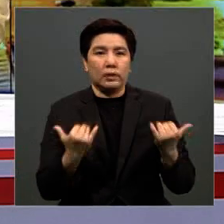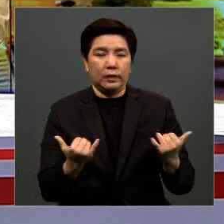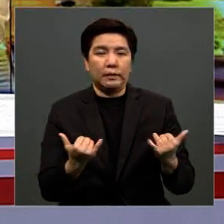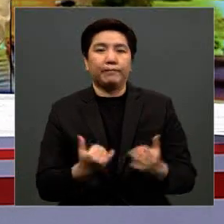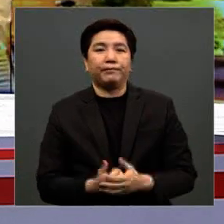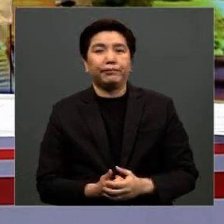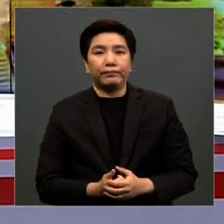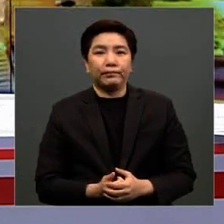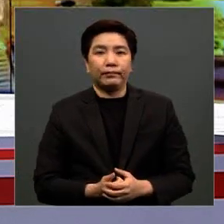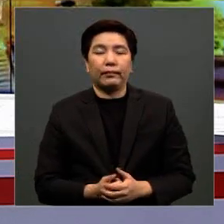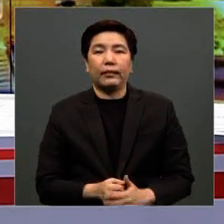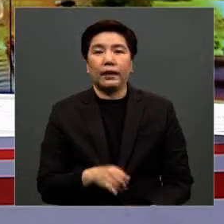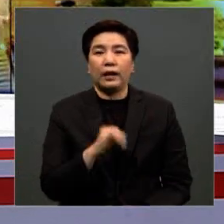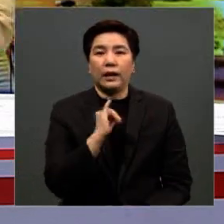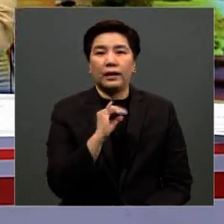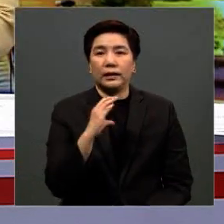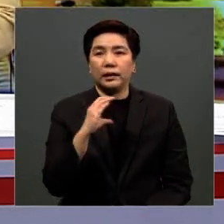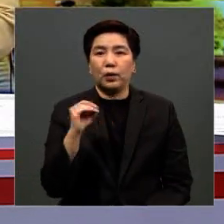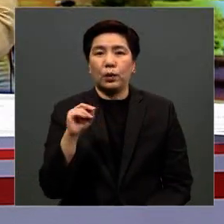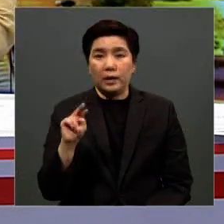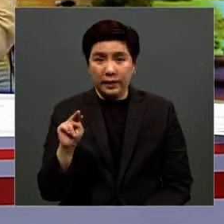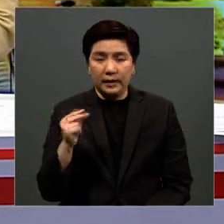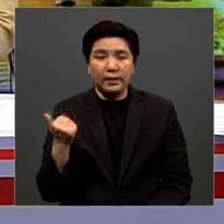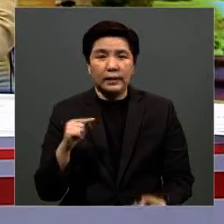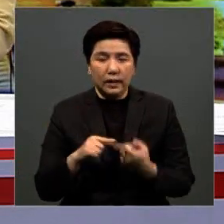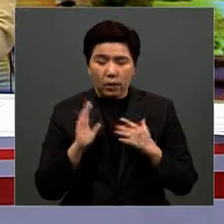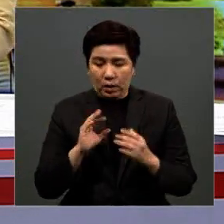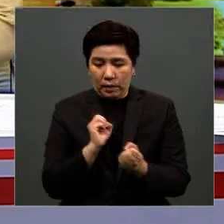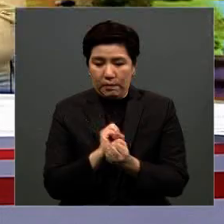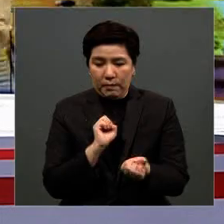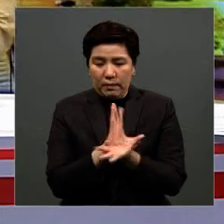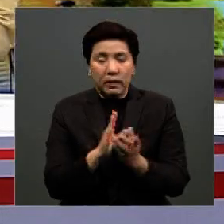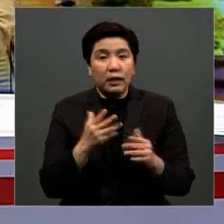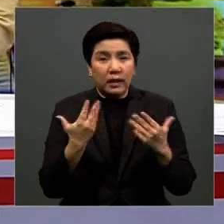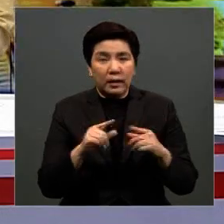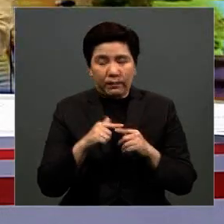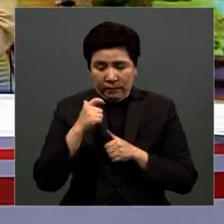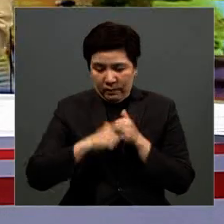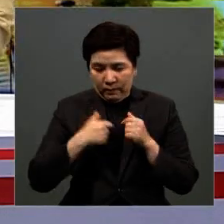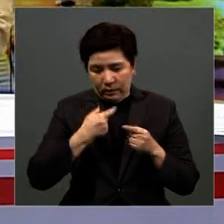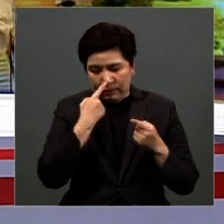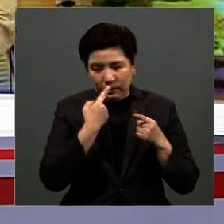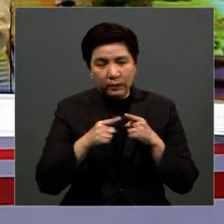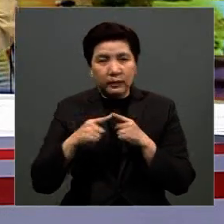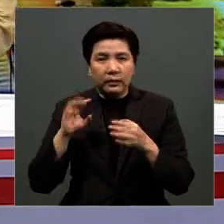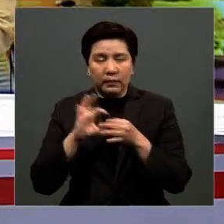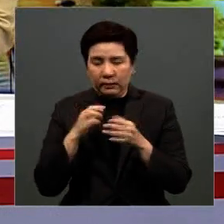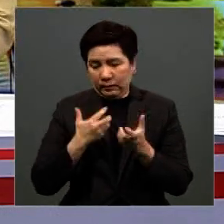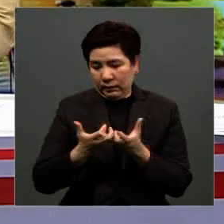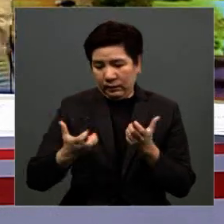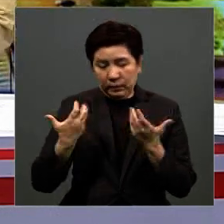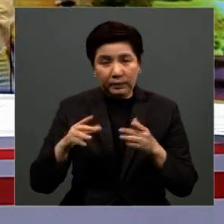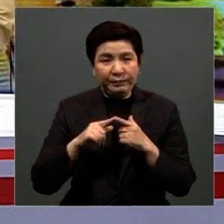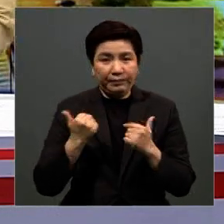นะครับในเรื่องของดีไอคอนเนี่ยเอ่อผู้ที่เป็นผู้ต้องหาทั้งหลายนะครับก็มีพฤติการที่แตกต่างกันออกไปแยกกันออกไป